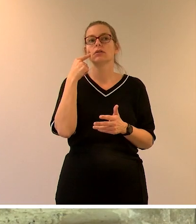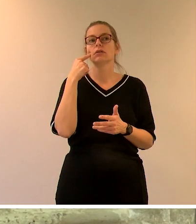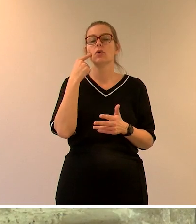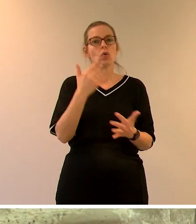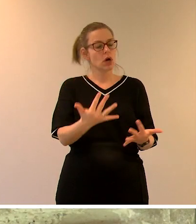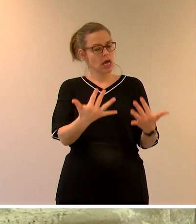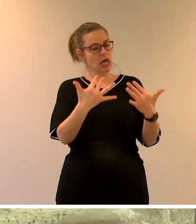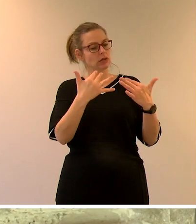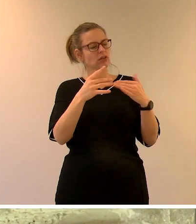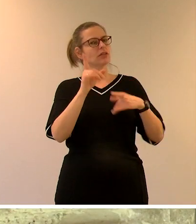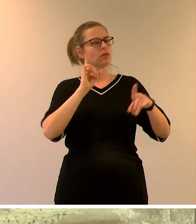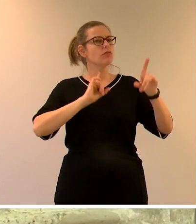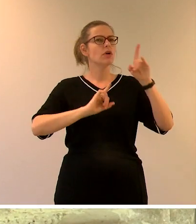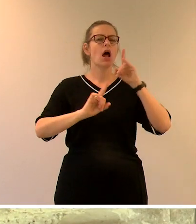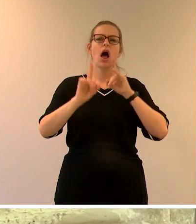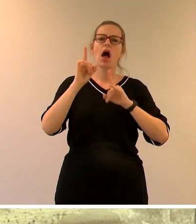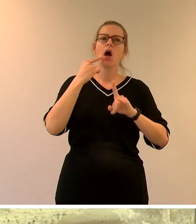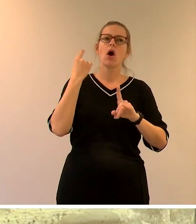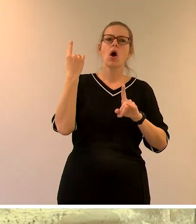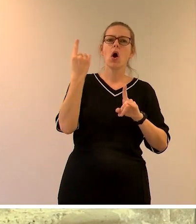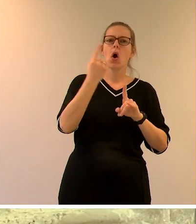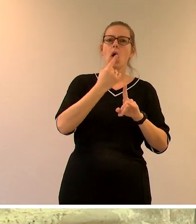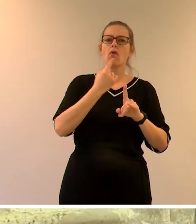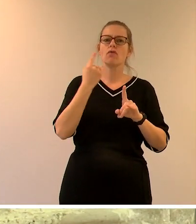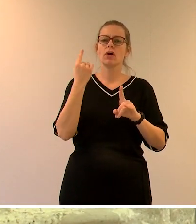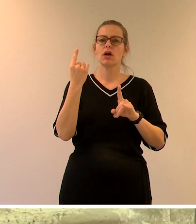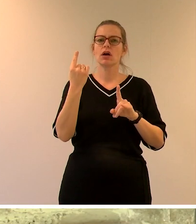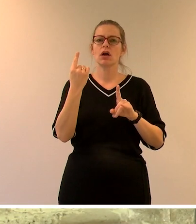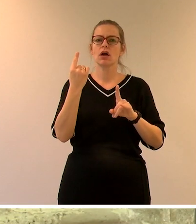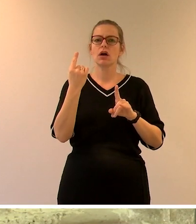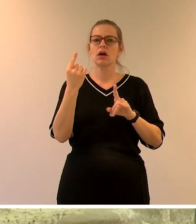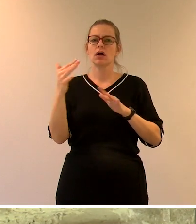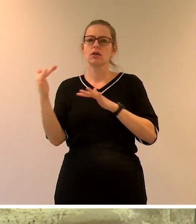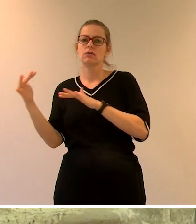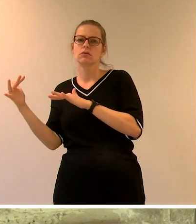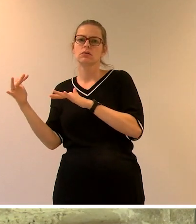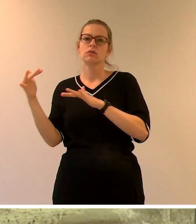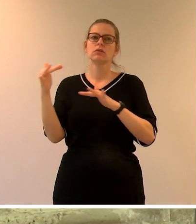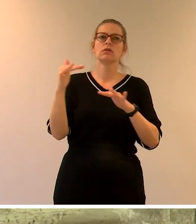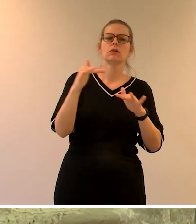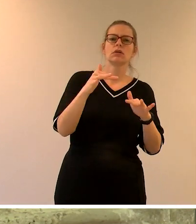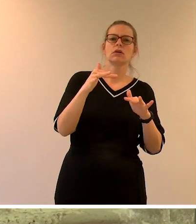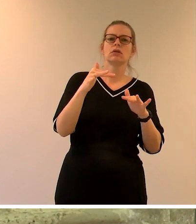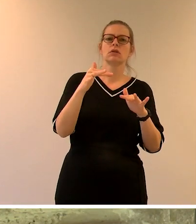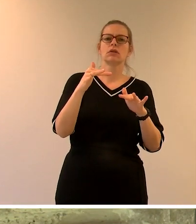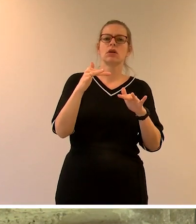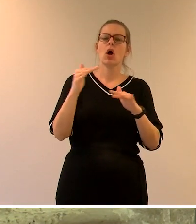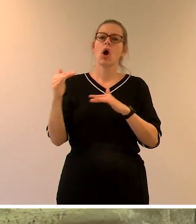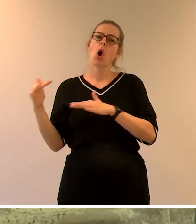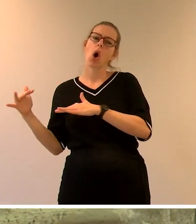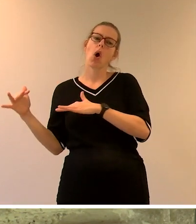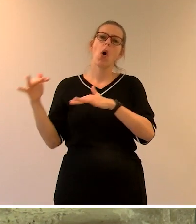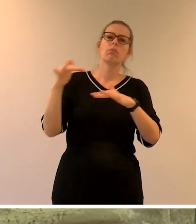een indrukwekkend verhaal over de operatie Overlord, waarmee de geallieerde